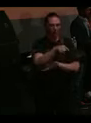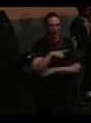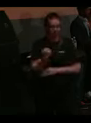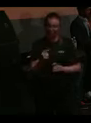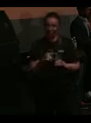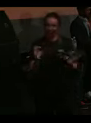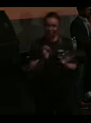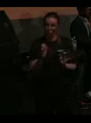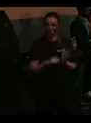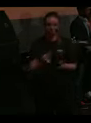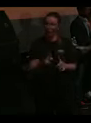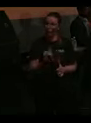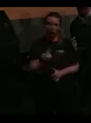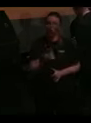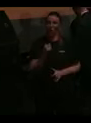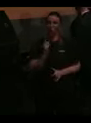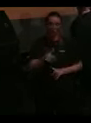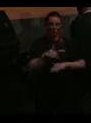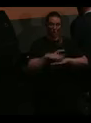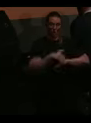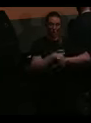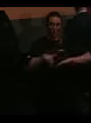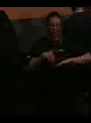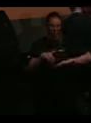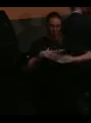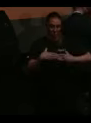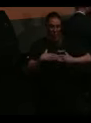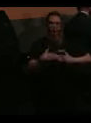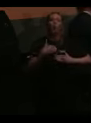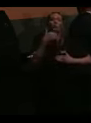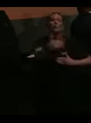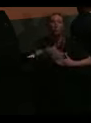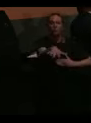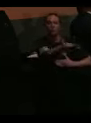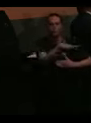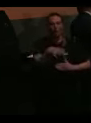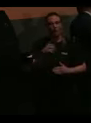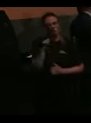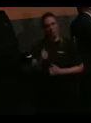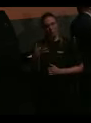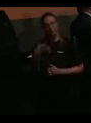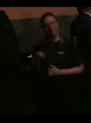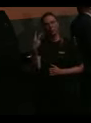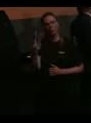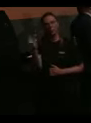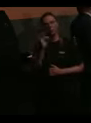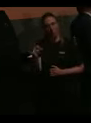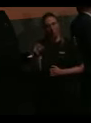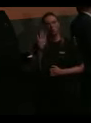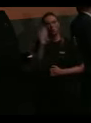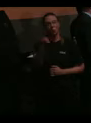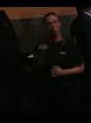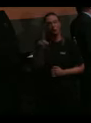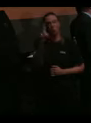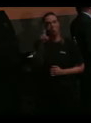spurt, fordi det ligger oppe i grunnlinja. Og selv om 52% av Utsira Nordfeltet ligger i vår kommune, så